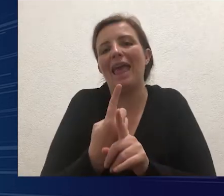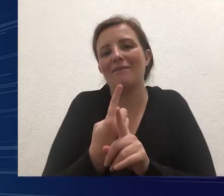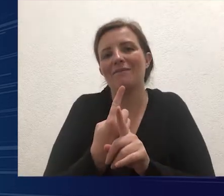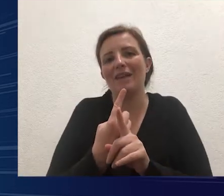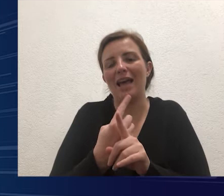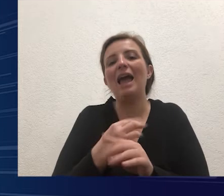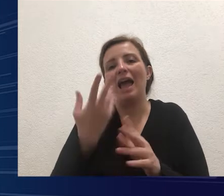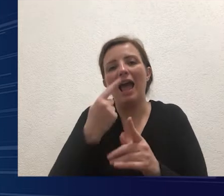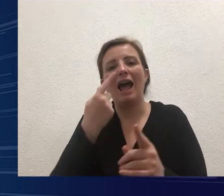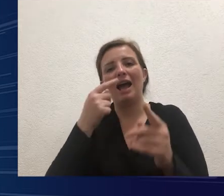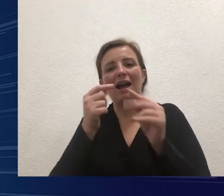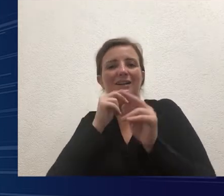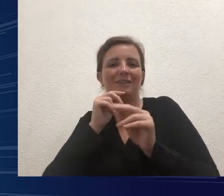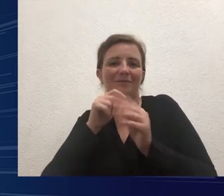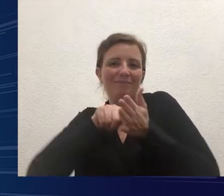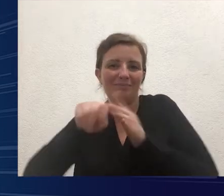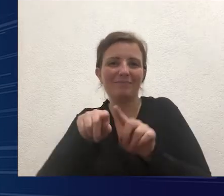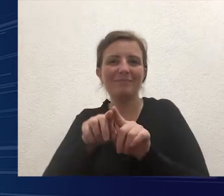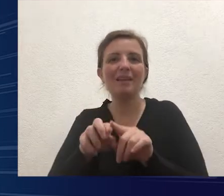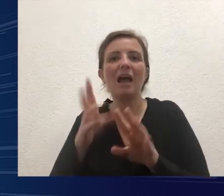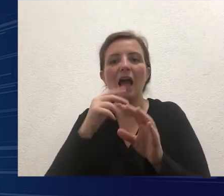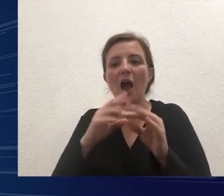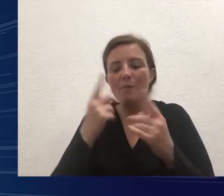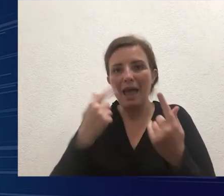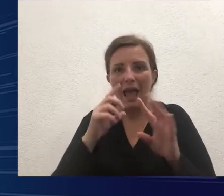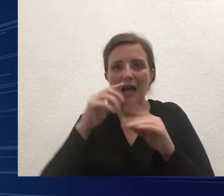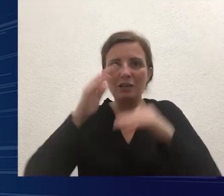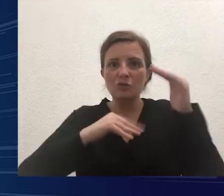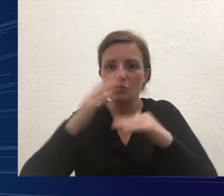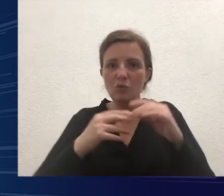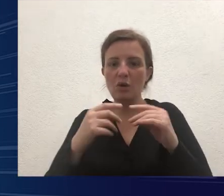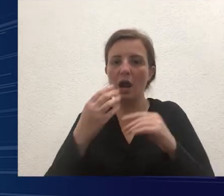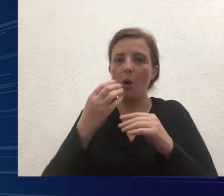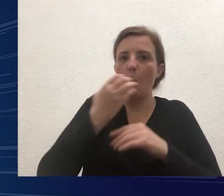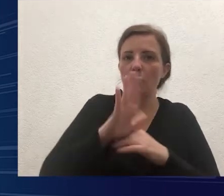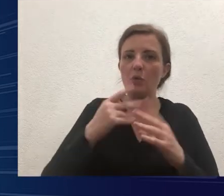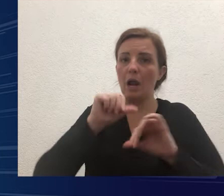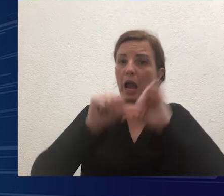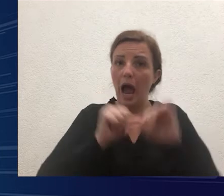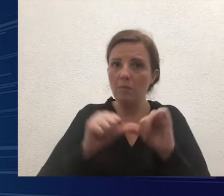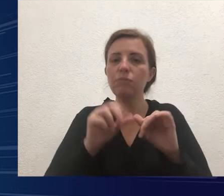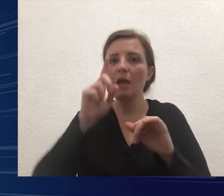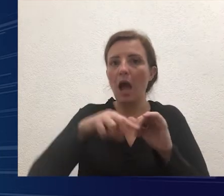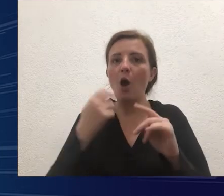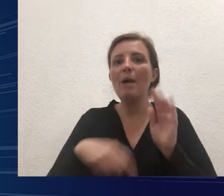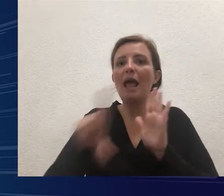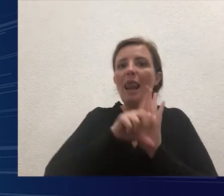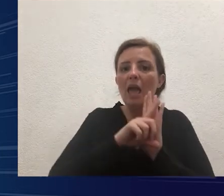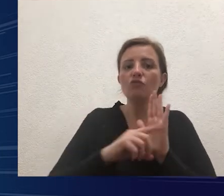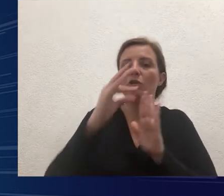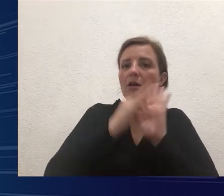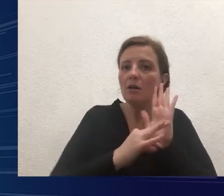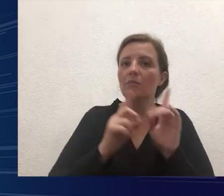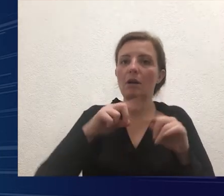segnalare giuliani a mente i mutamenti di paradigma il discorso normativo